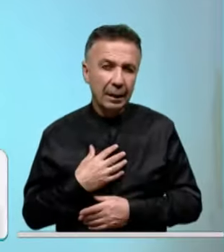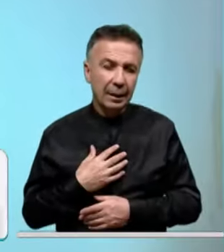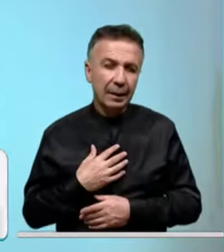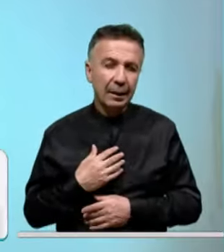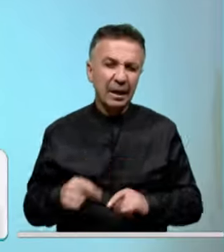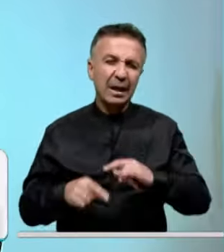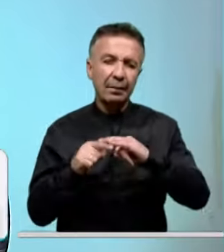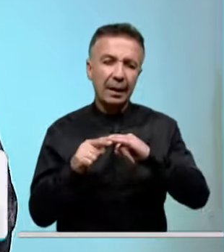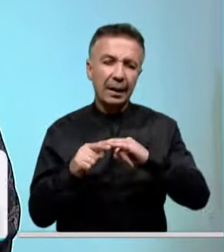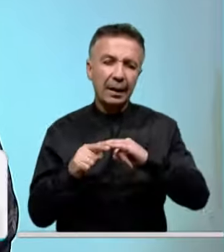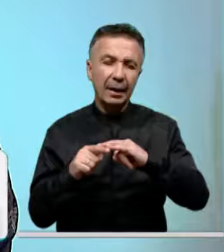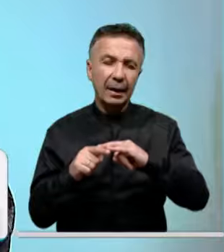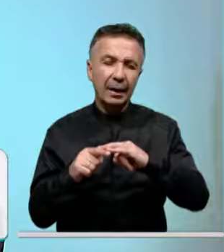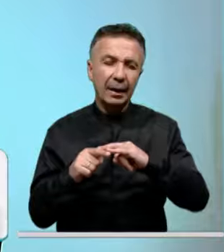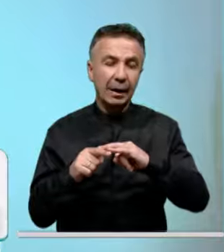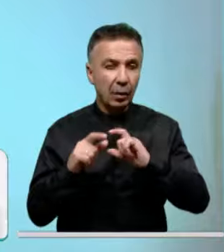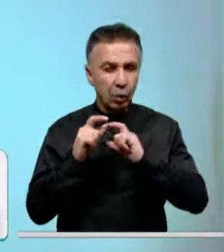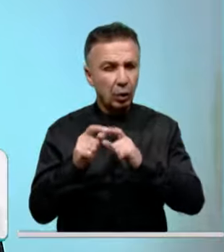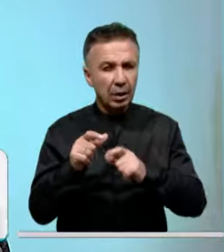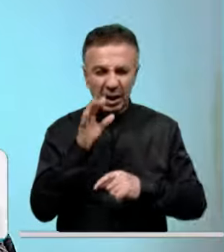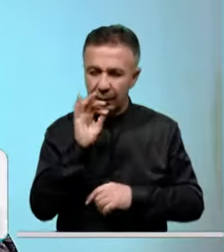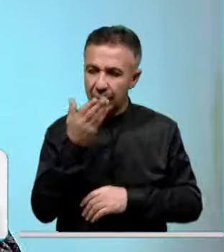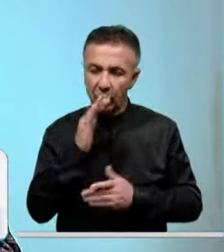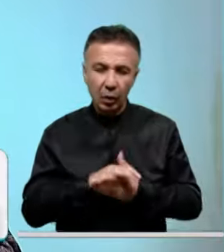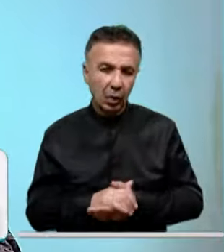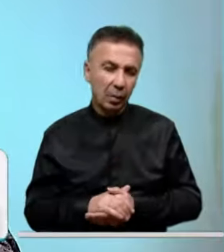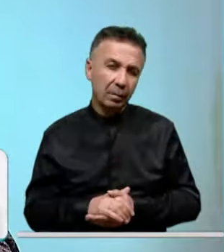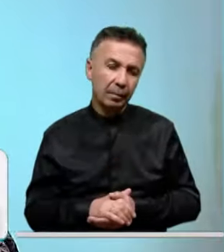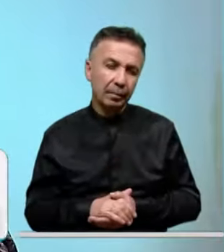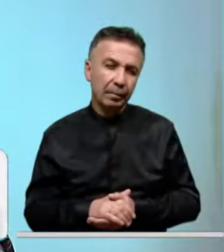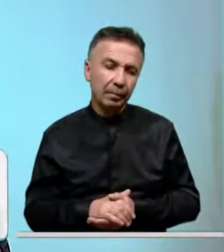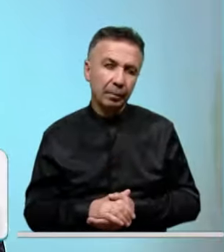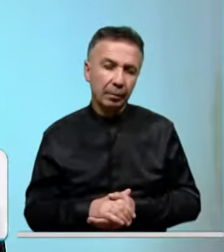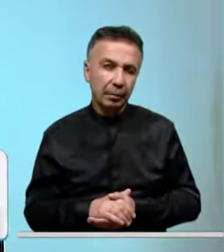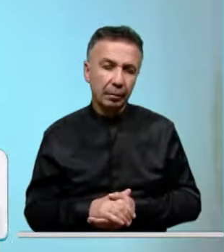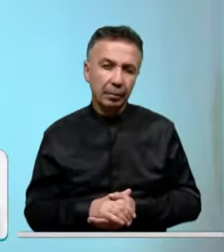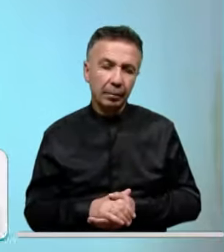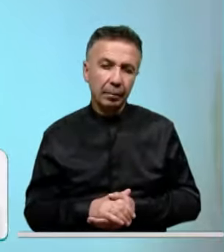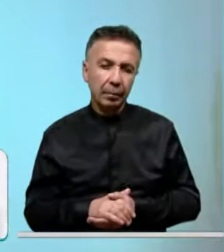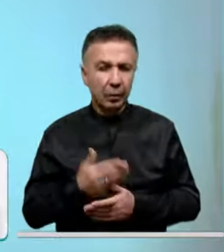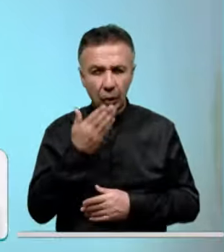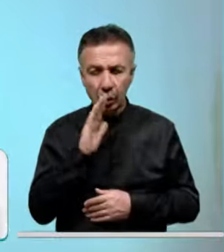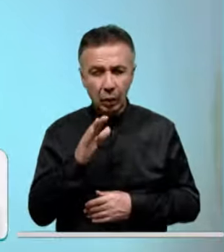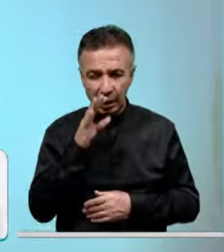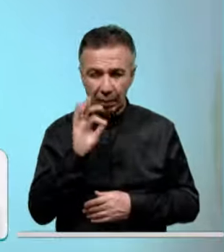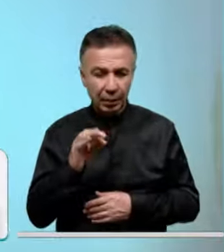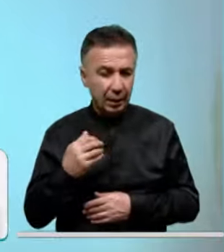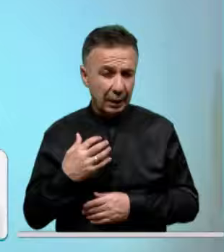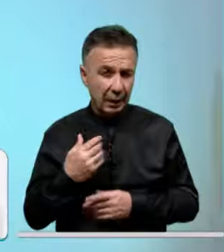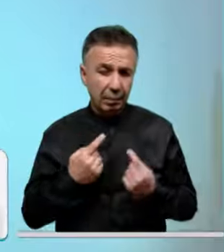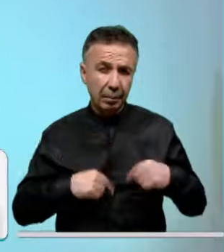yönünü tespit etmiş. Soracak kimse yok. Hı hı. Varsa ona sormamız gerekiyor. Bakın bu önemli. Yok kimsemiz. Biz